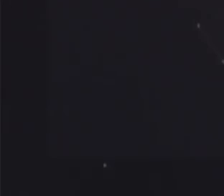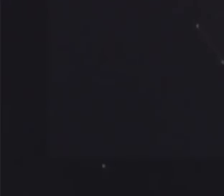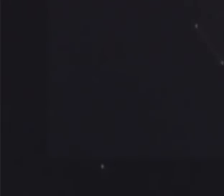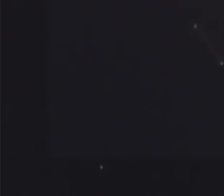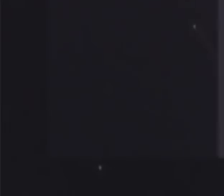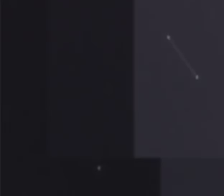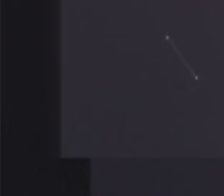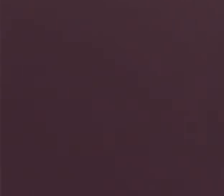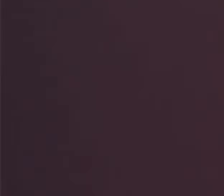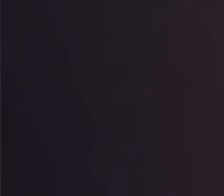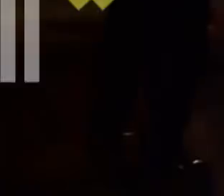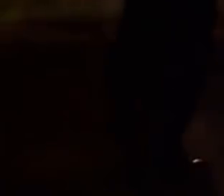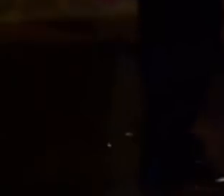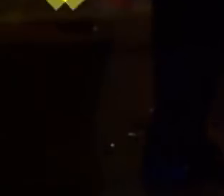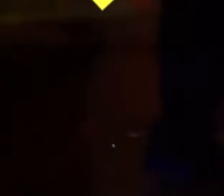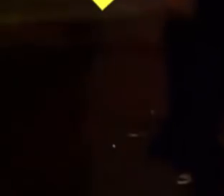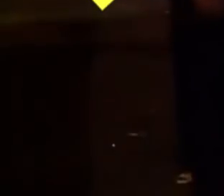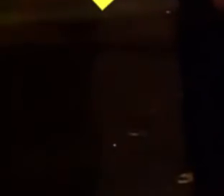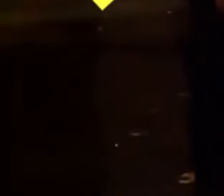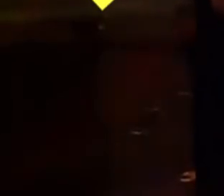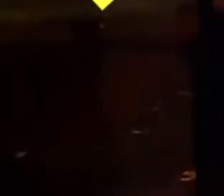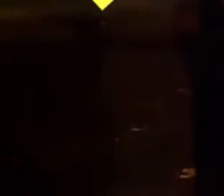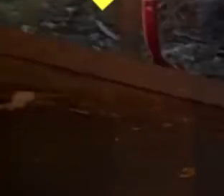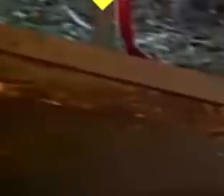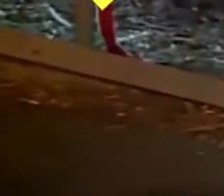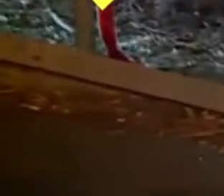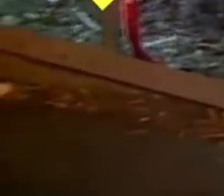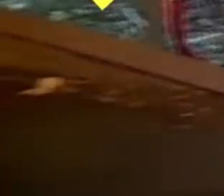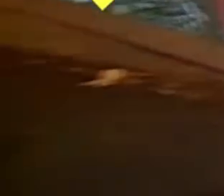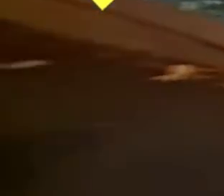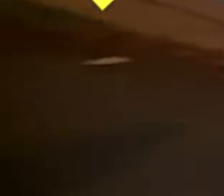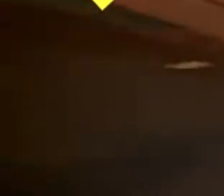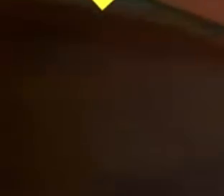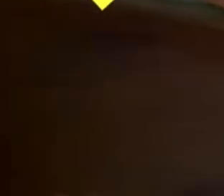חדשות הלילה מתחילות. יום קשה בדרכים.